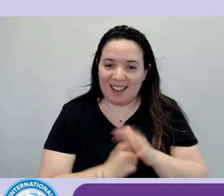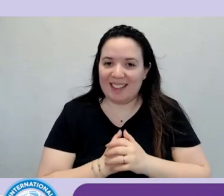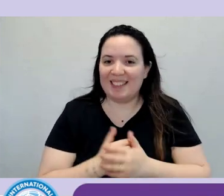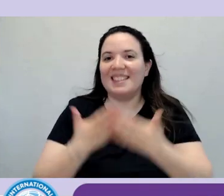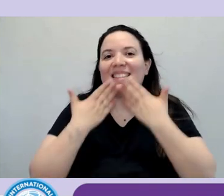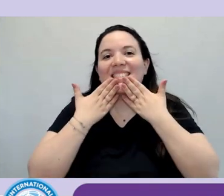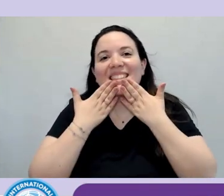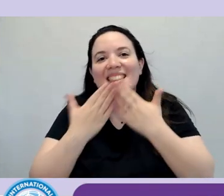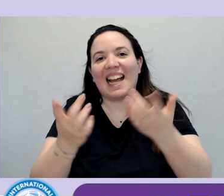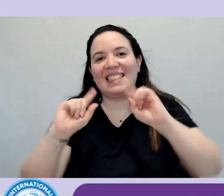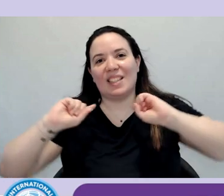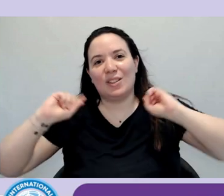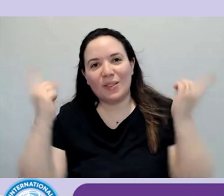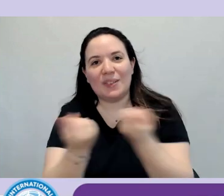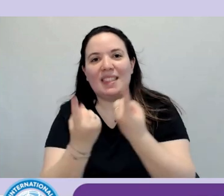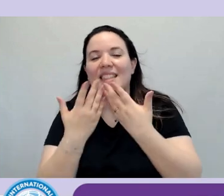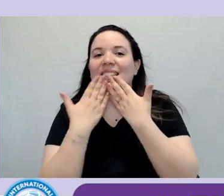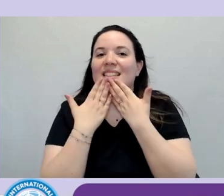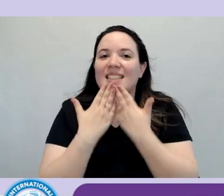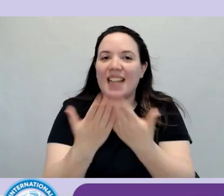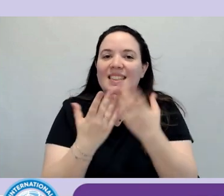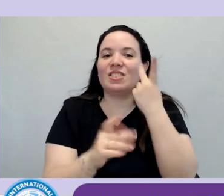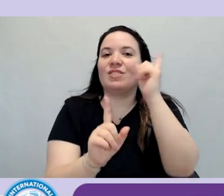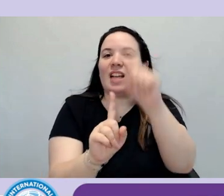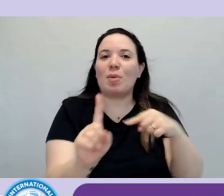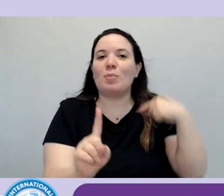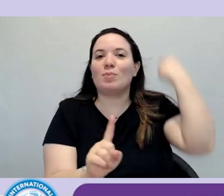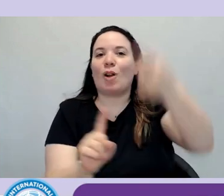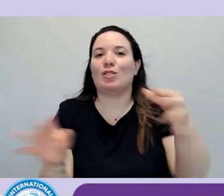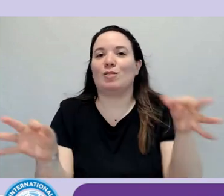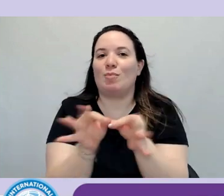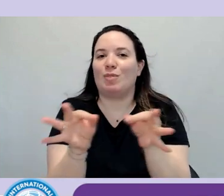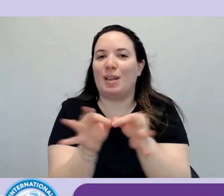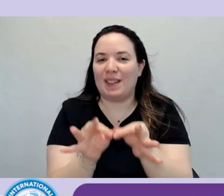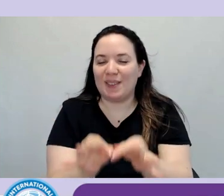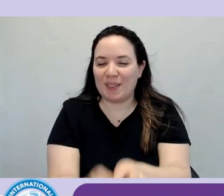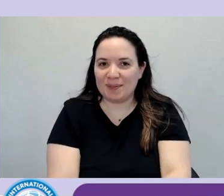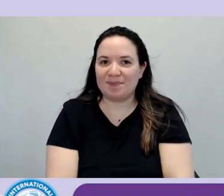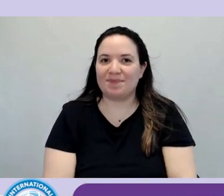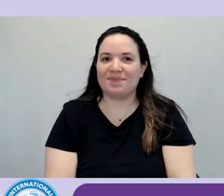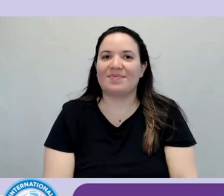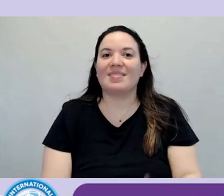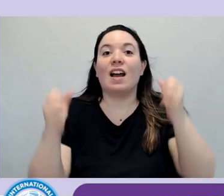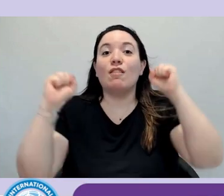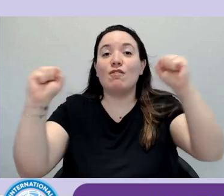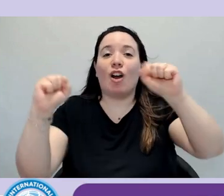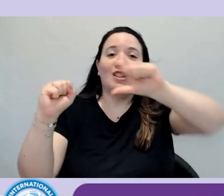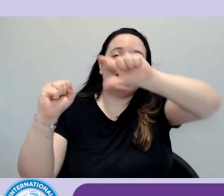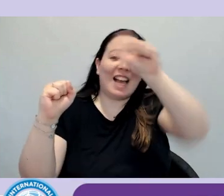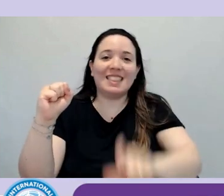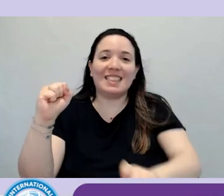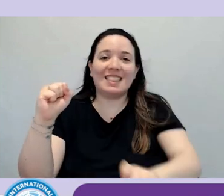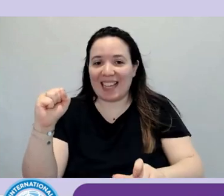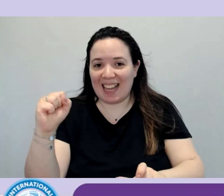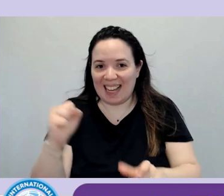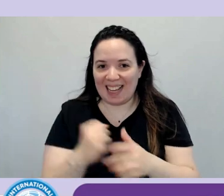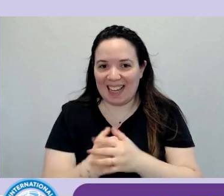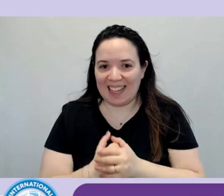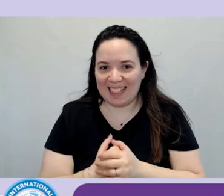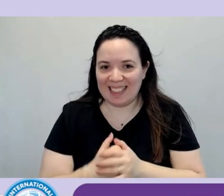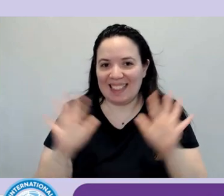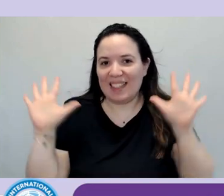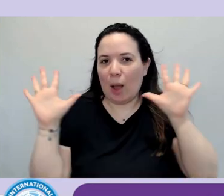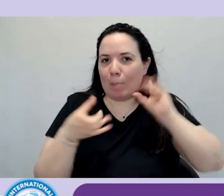benissimo Grazie a tutti grazie a tutti e alla prossima puntata a questo punto e Forza Italia che non è